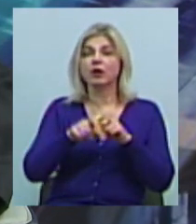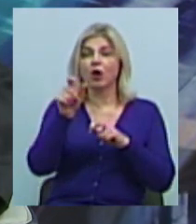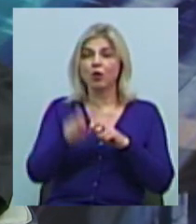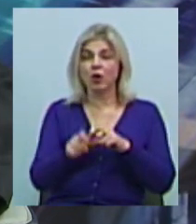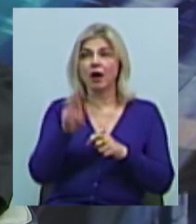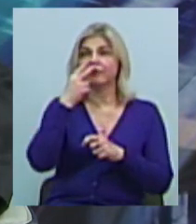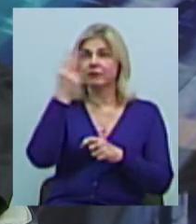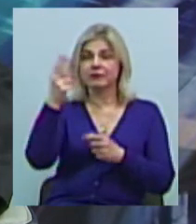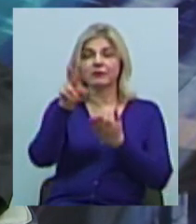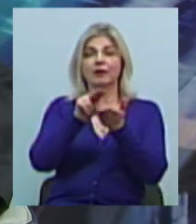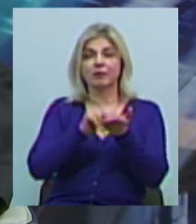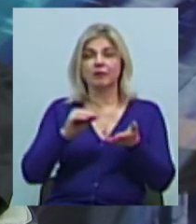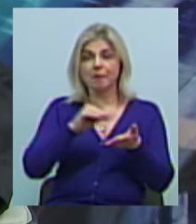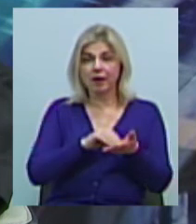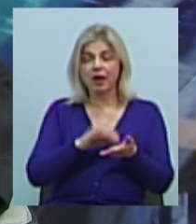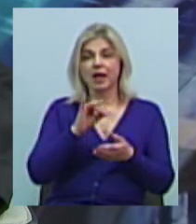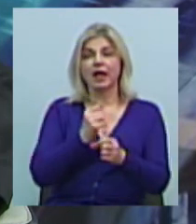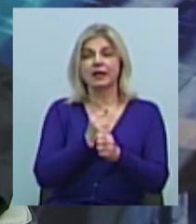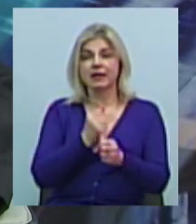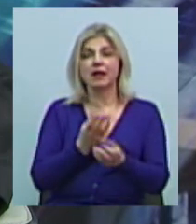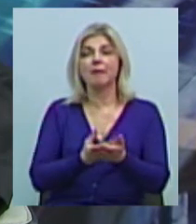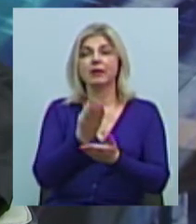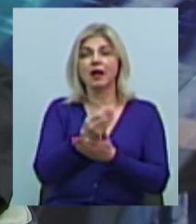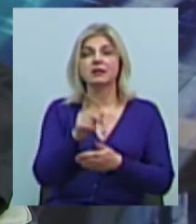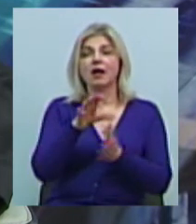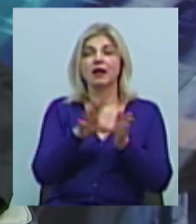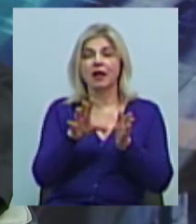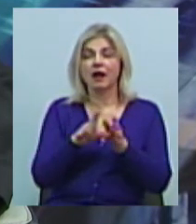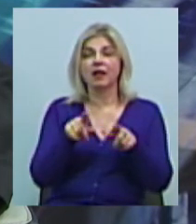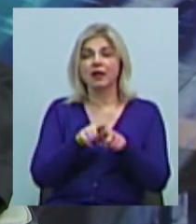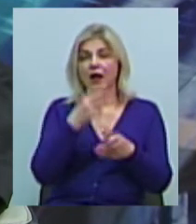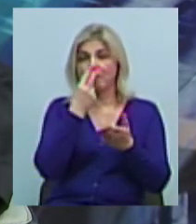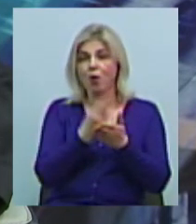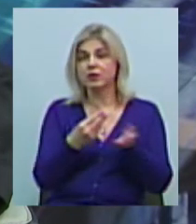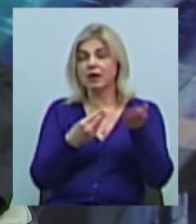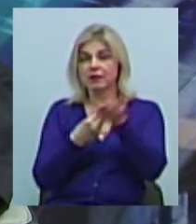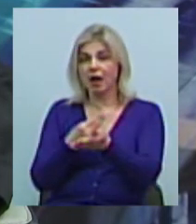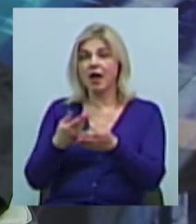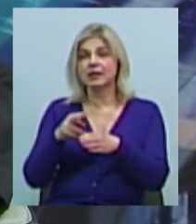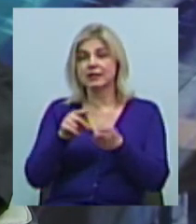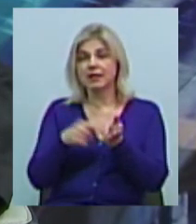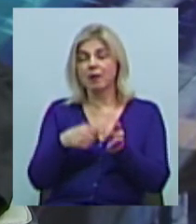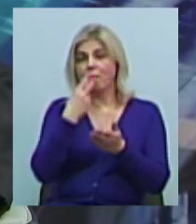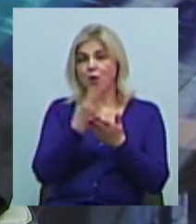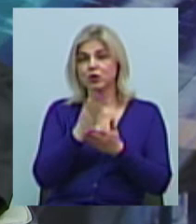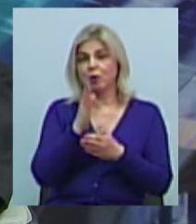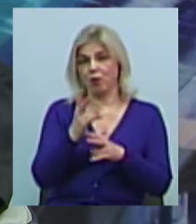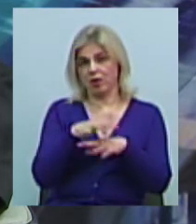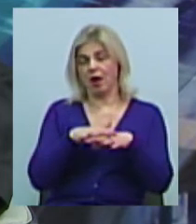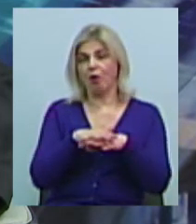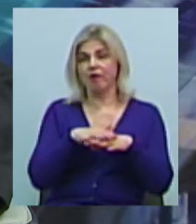або споживач при здійсненні сплати за електричну енергію такі покази надав, то відповідно до цих показів буде зроблено